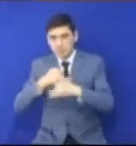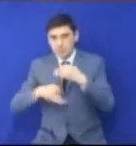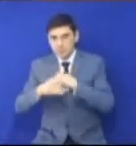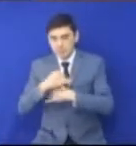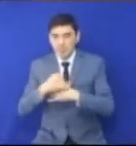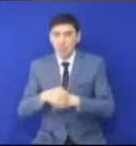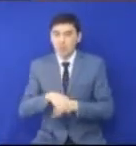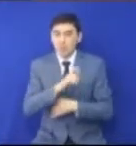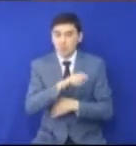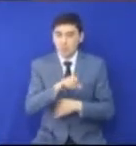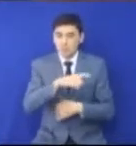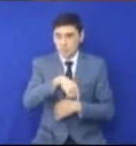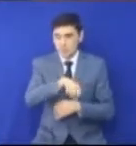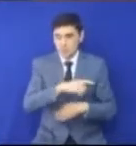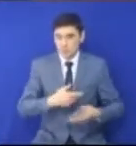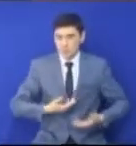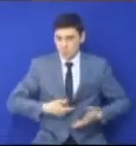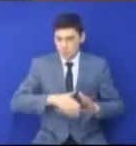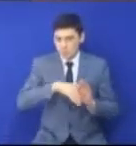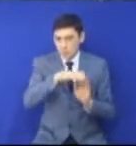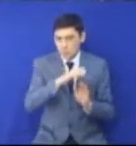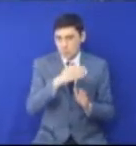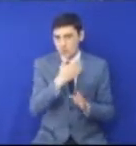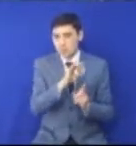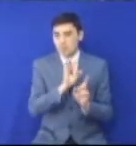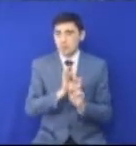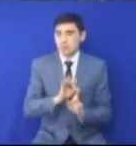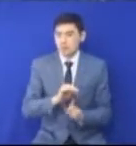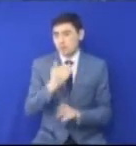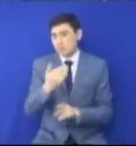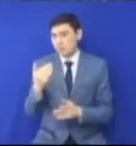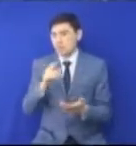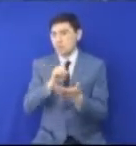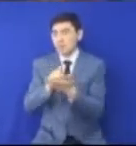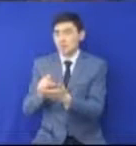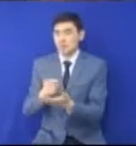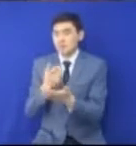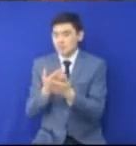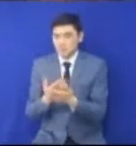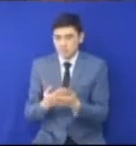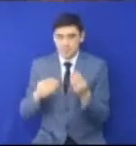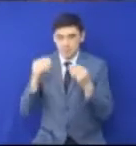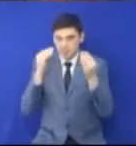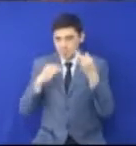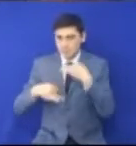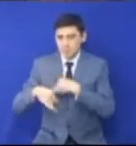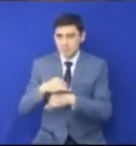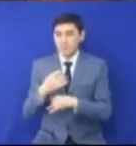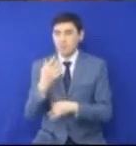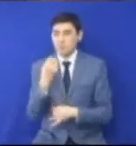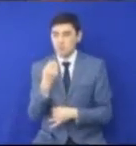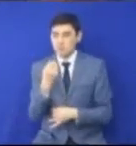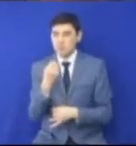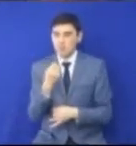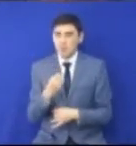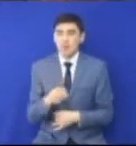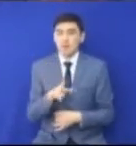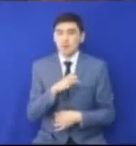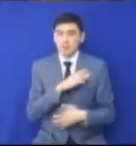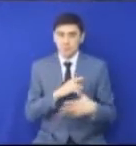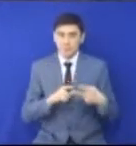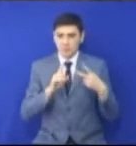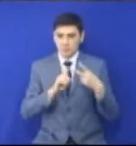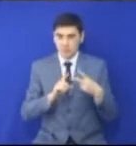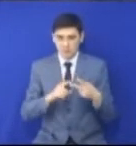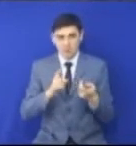азаматтардың әл-ауқатын арттыруға бағытталған нақты мақсаттар мен міндеттер қойылды. Қатысушылар құжатты талдау барысында екінші бастамада көрсетілген